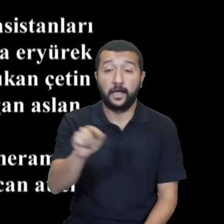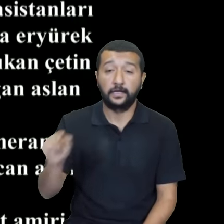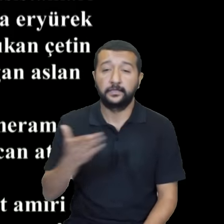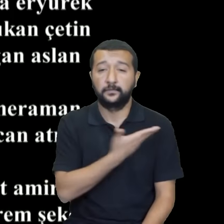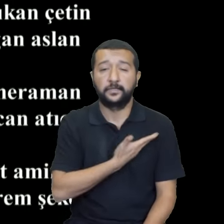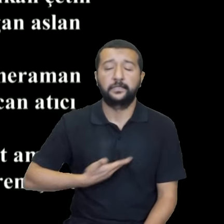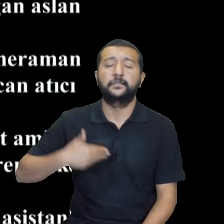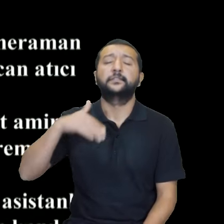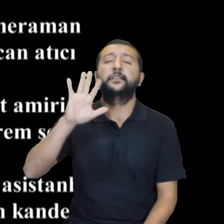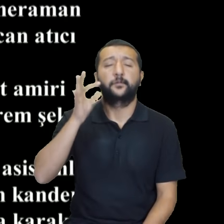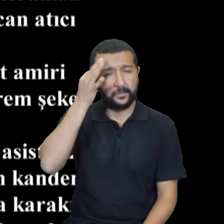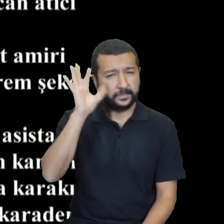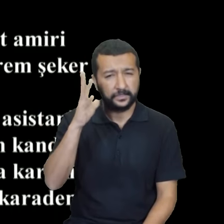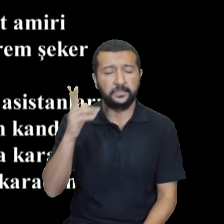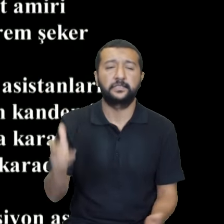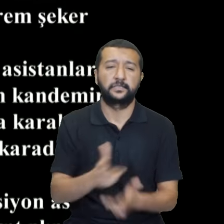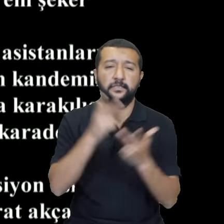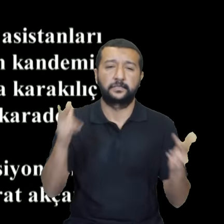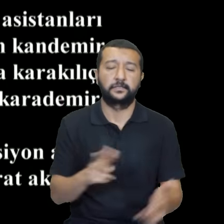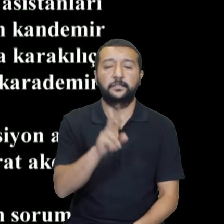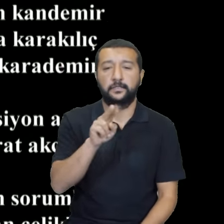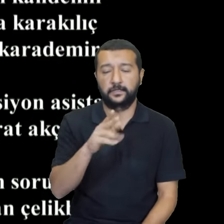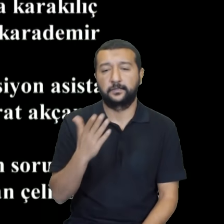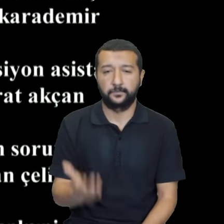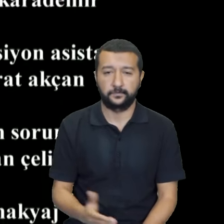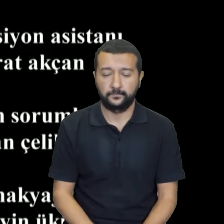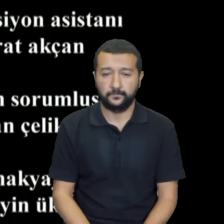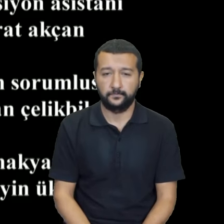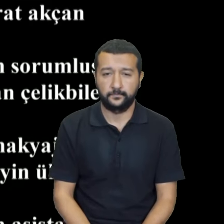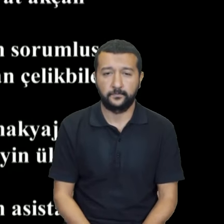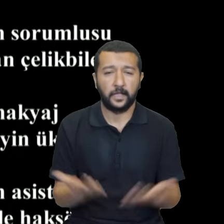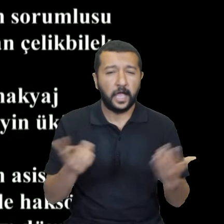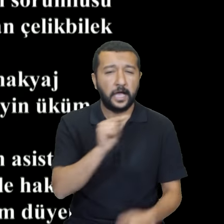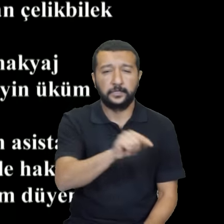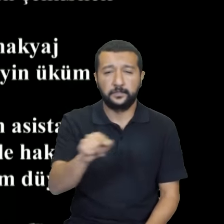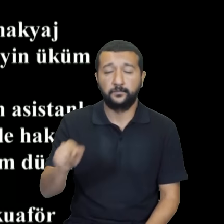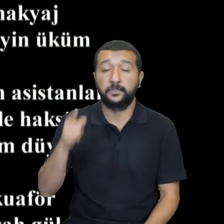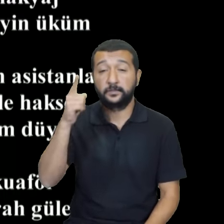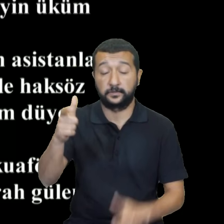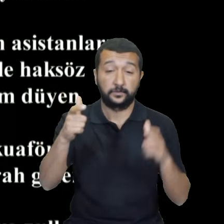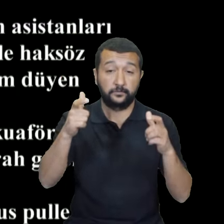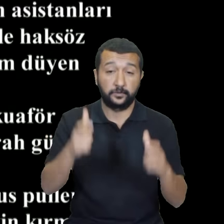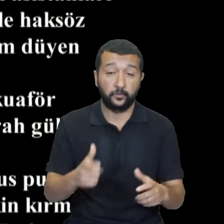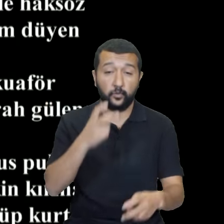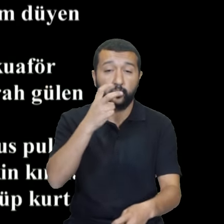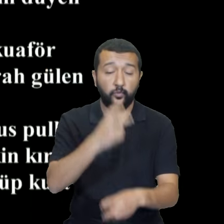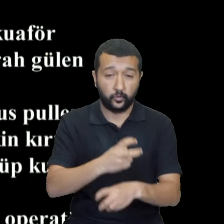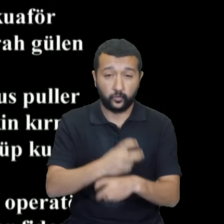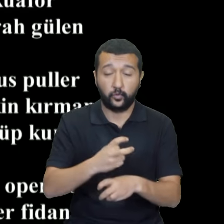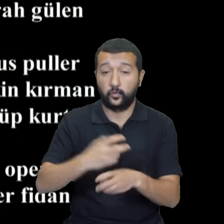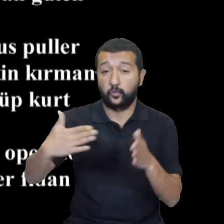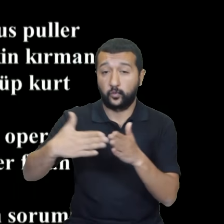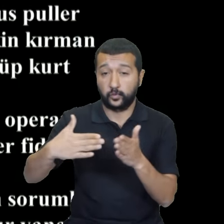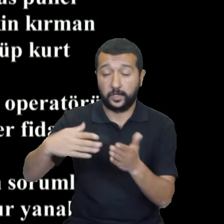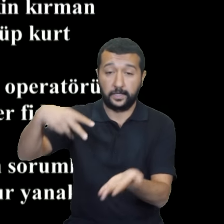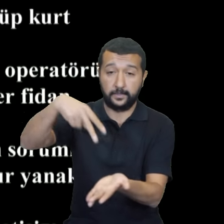www.sebeden.org Sesi Betimleme Metin Yazarı ve Seslendiren Çiğdem Bağlı Yeşilırmak. Alt yazı Bülent Temur, Fatih Kolivar, Çağrı Doğan. İşaretleri Hasan